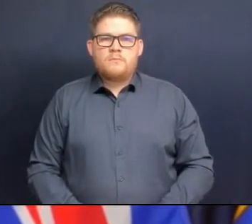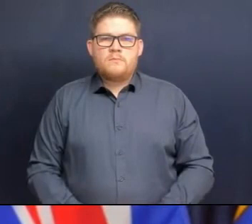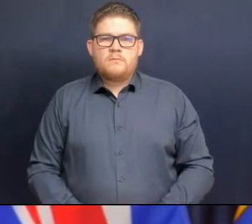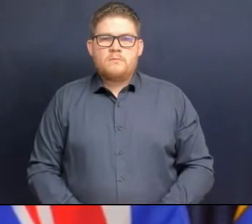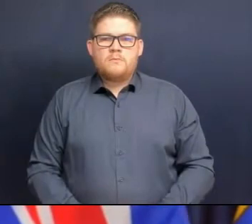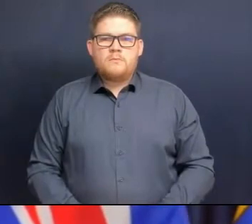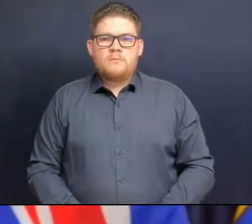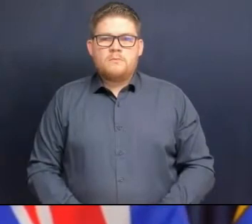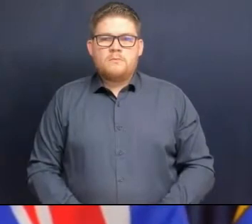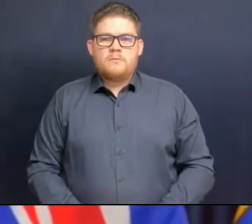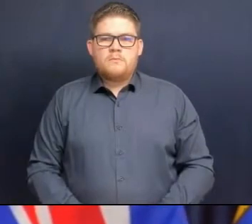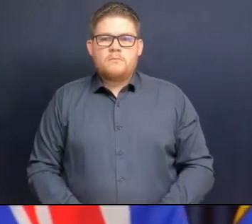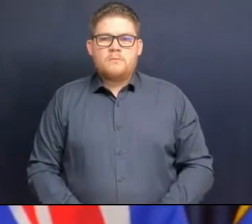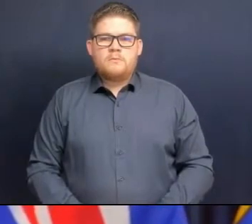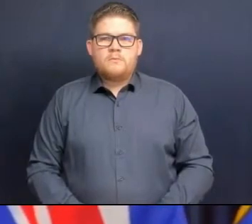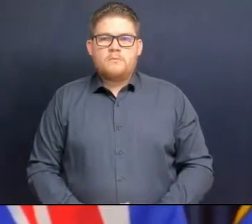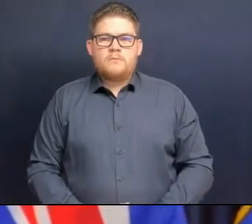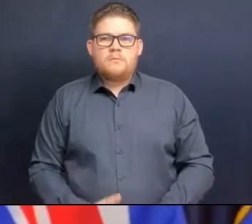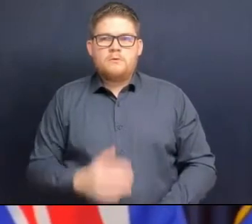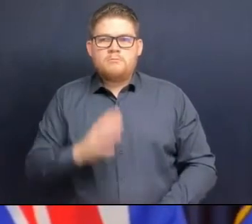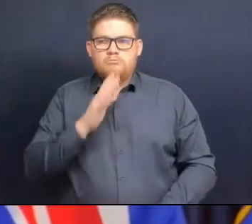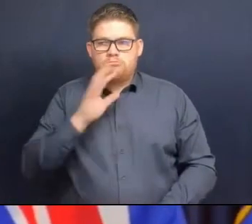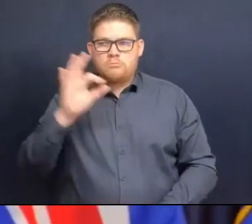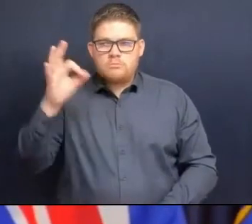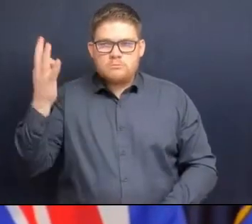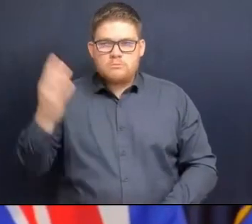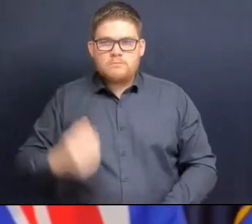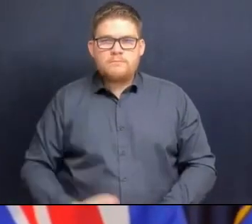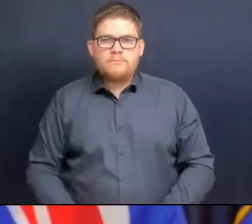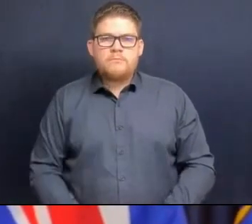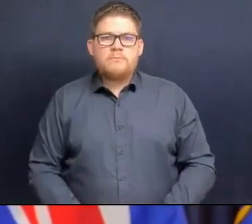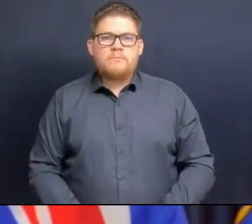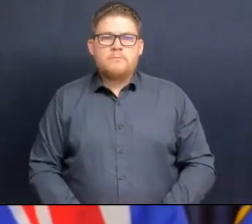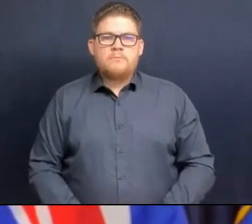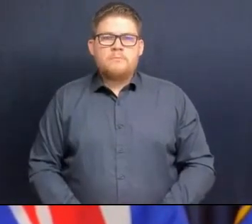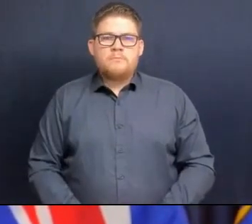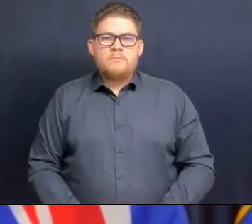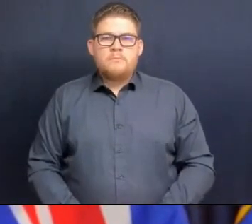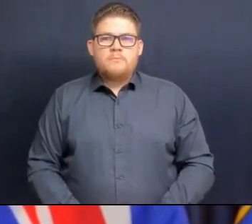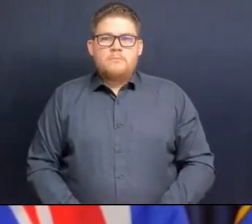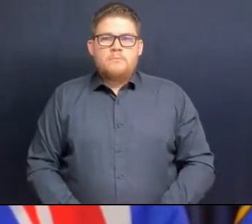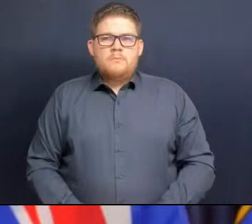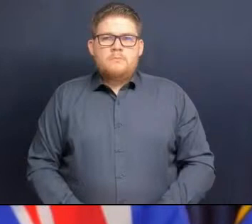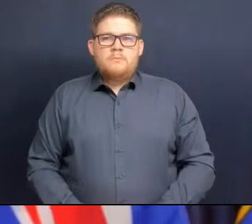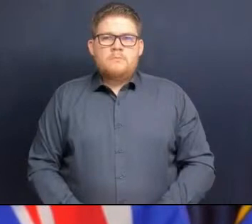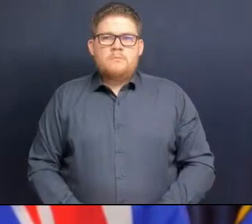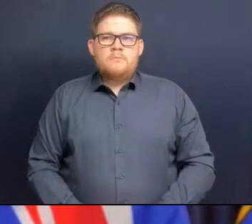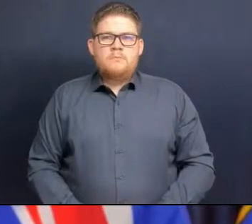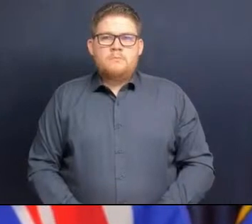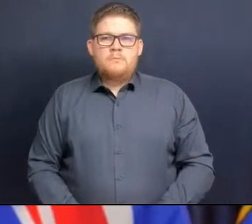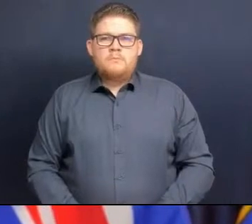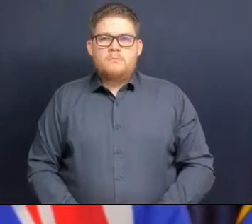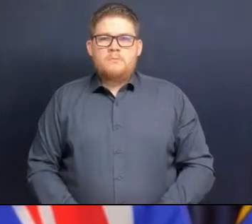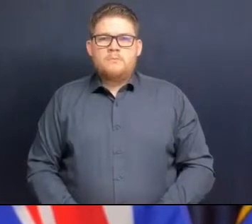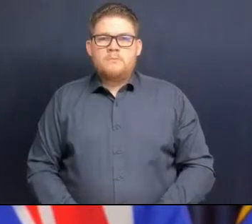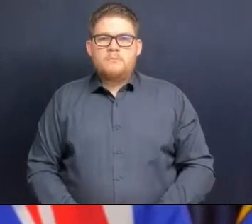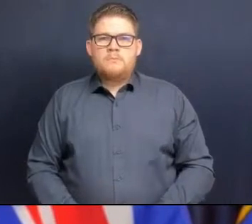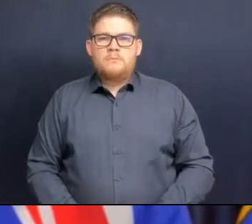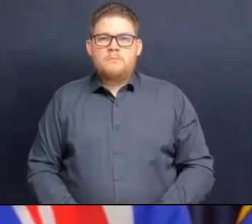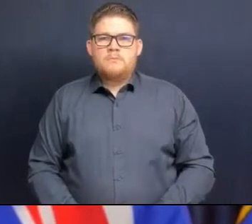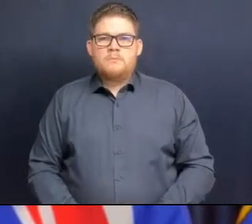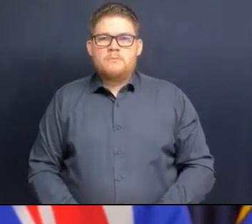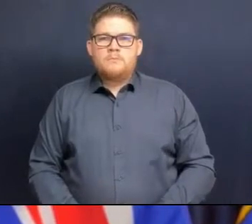flexibilité. On ne veut pas utiliser des mesures et il faut être, je pense, mesuré en utilisant